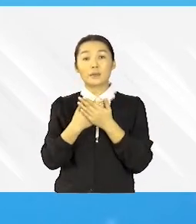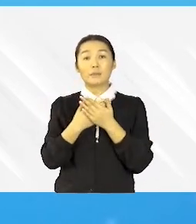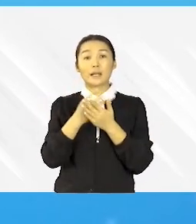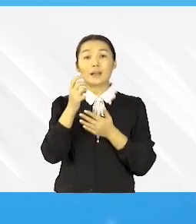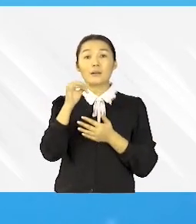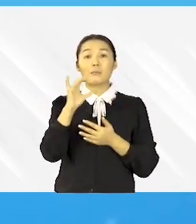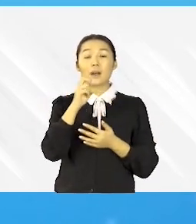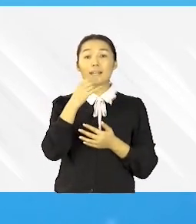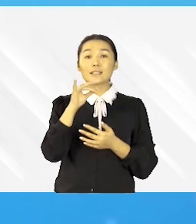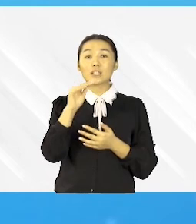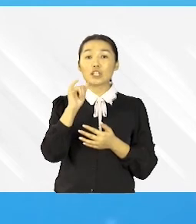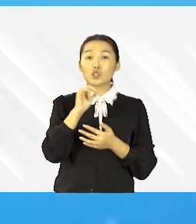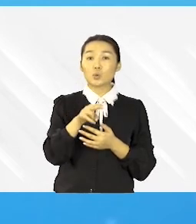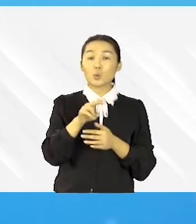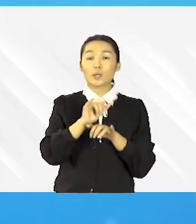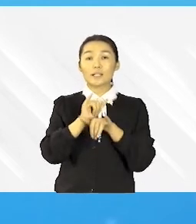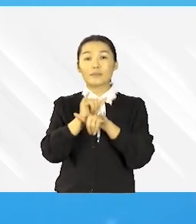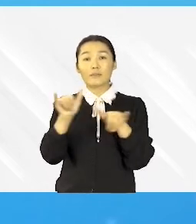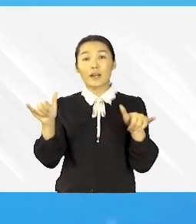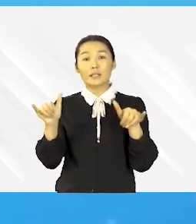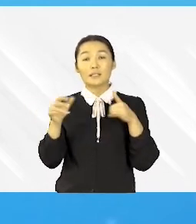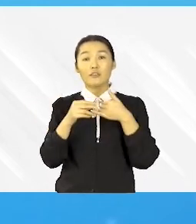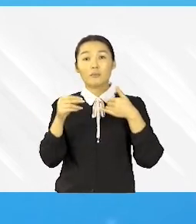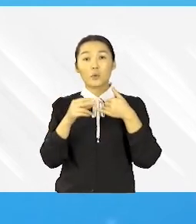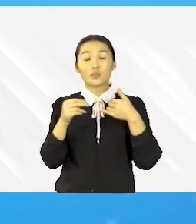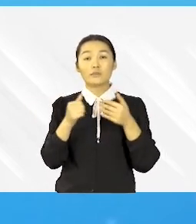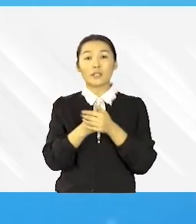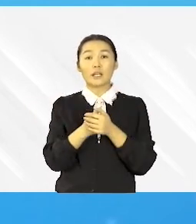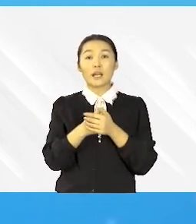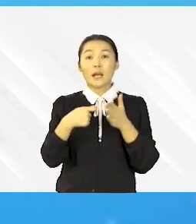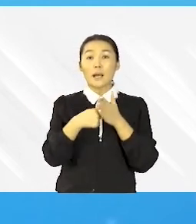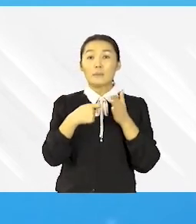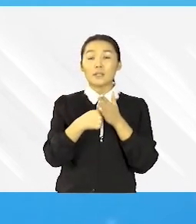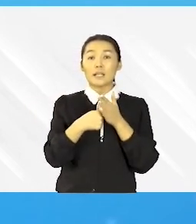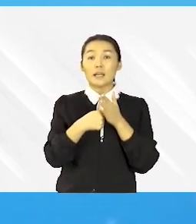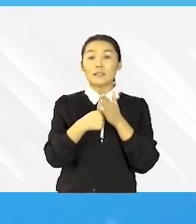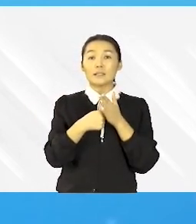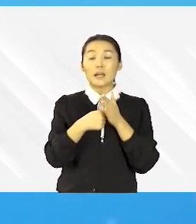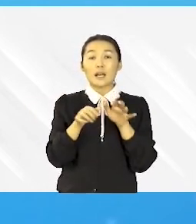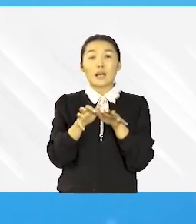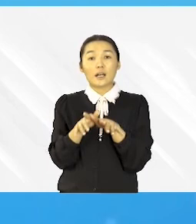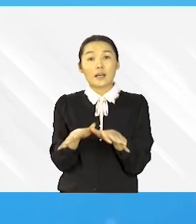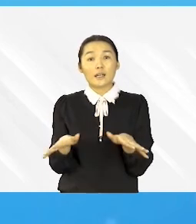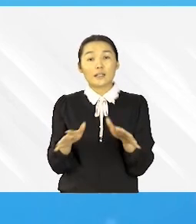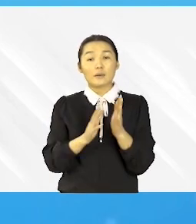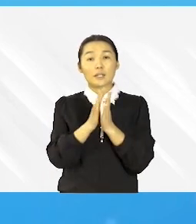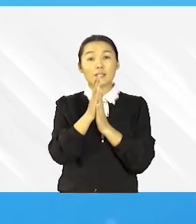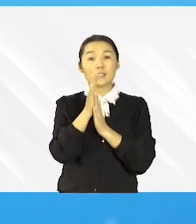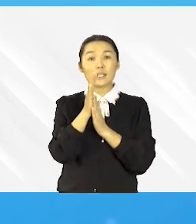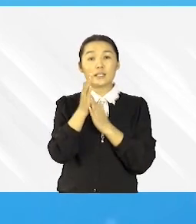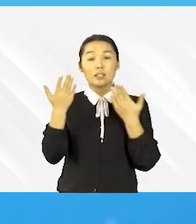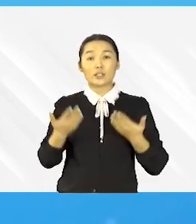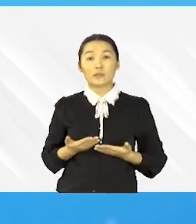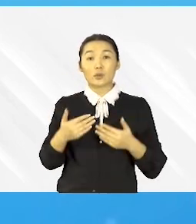майского жука развивается в почве, питается частями корневых систем растений, а взрослое насекомое живет в открытом пространстве